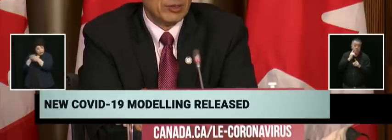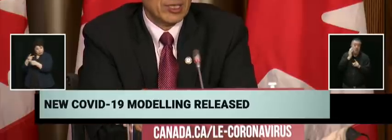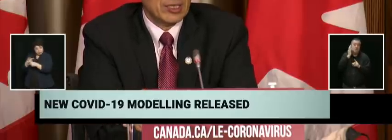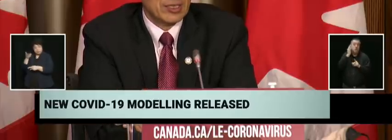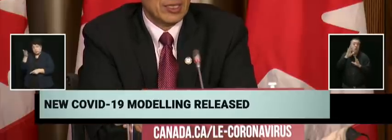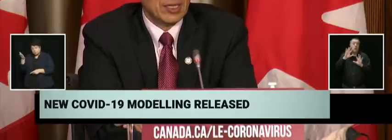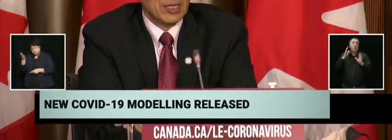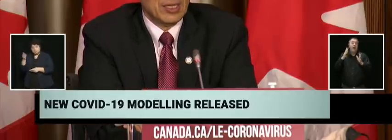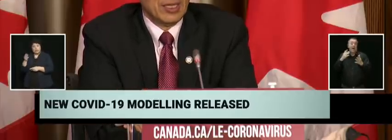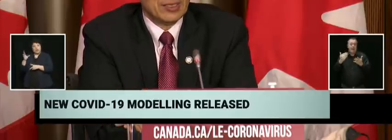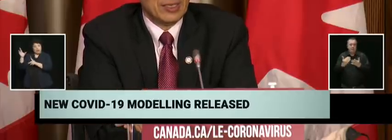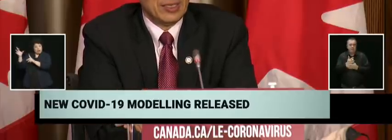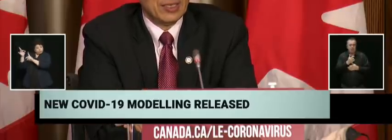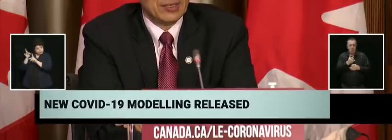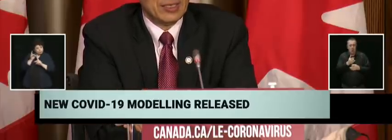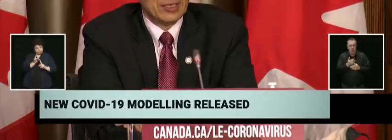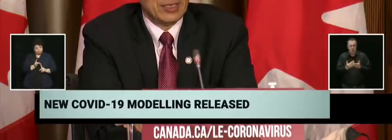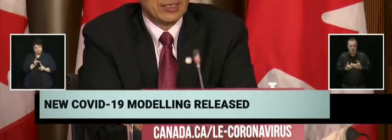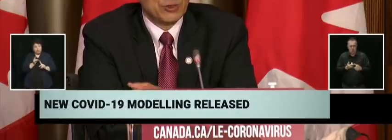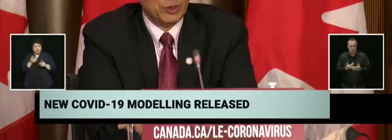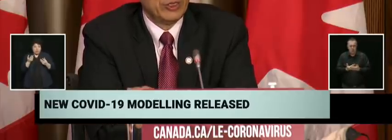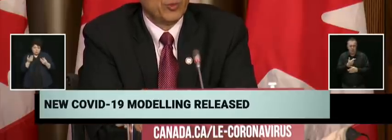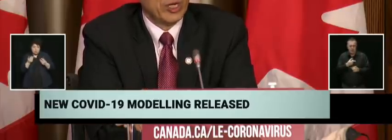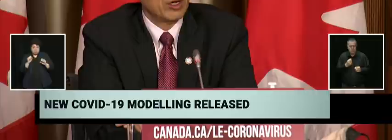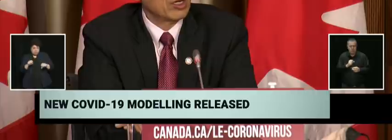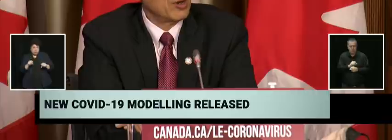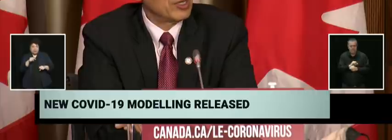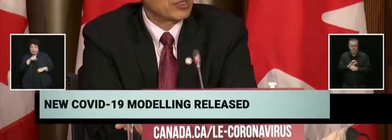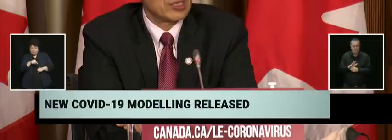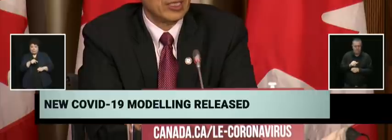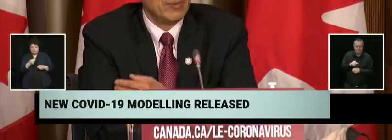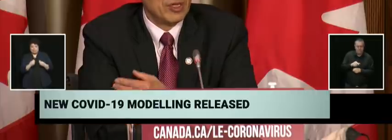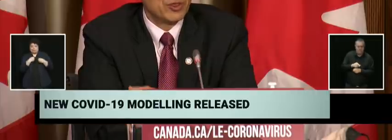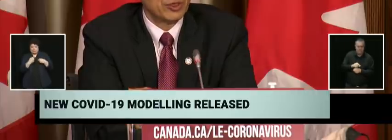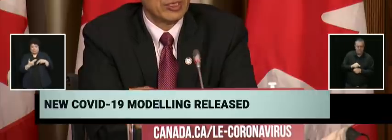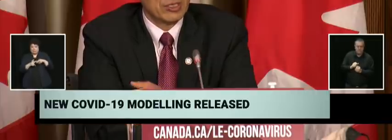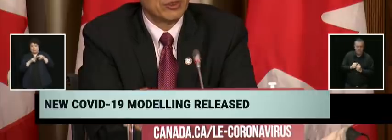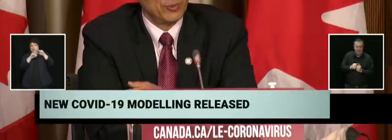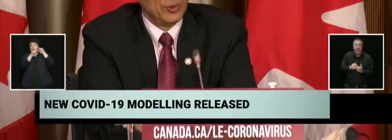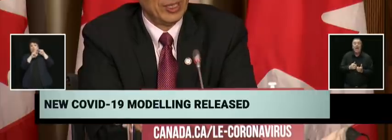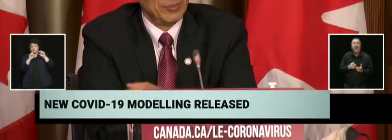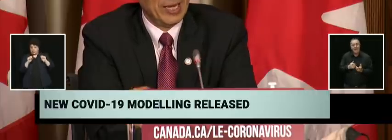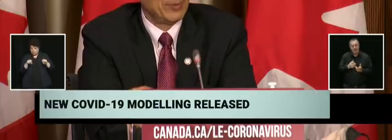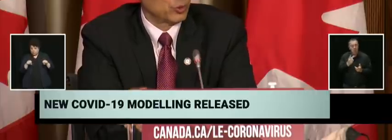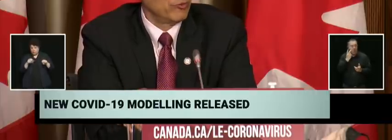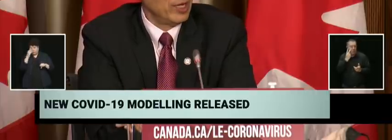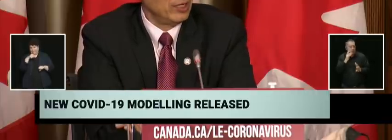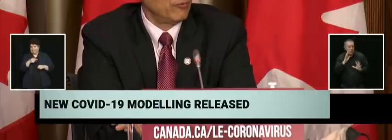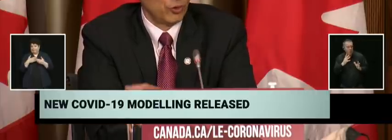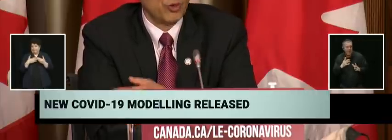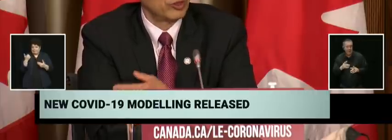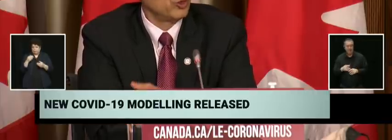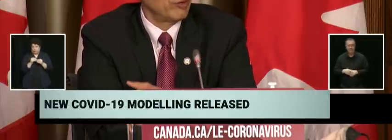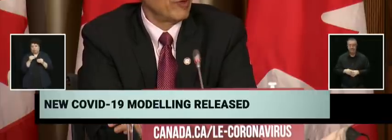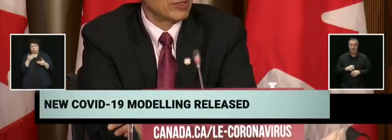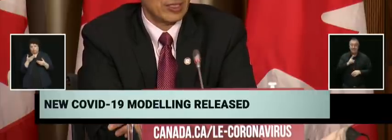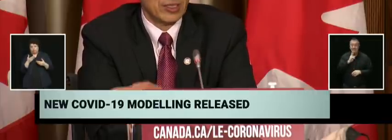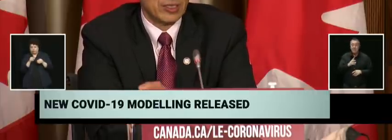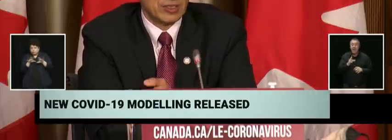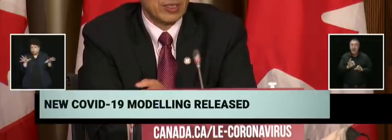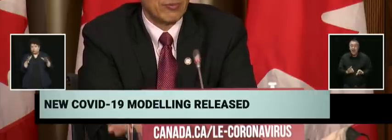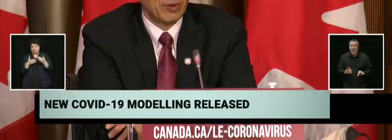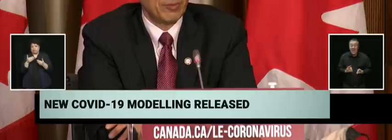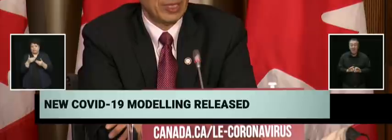fin de compte, ça souligne un point encore, parce que c'est les mesures de santé publique bien éprouvées. Il faut continuer à faire.